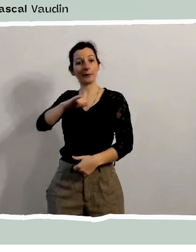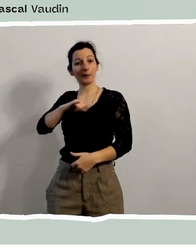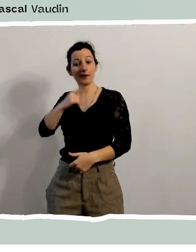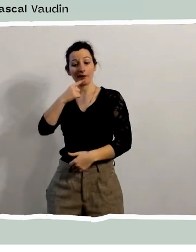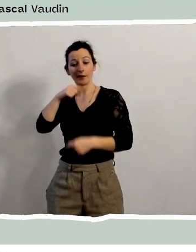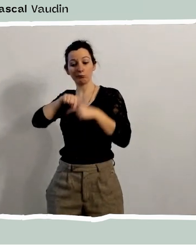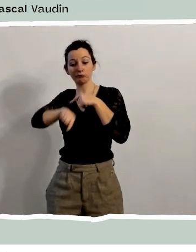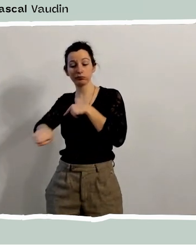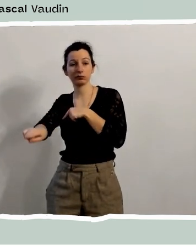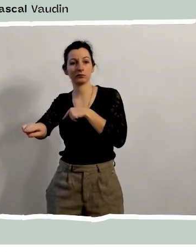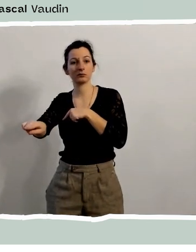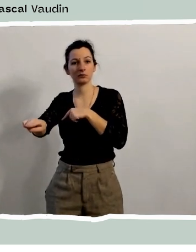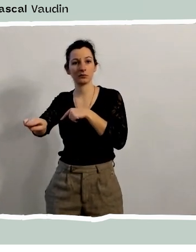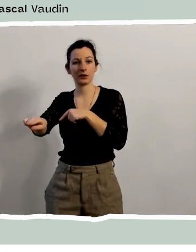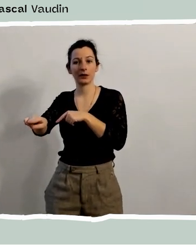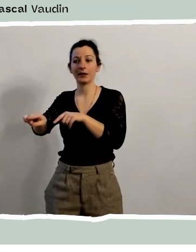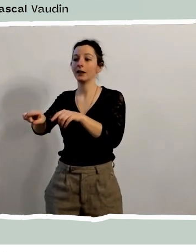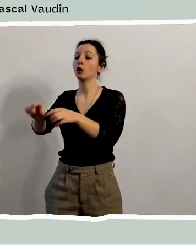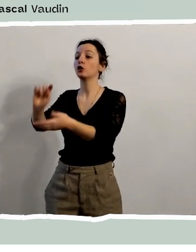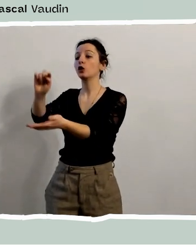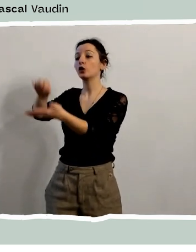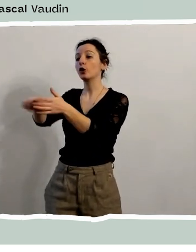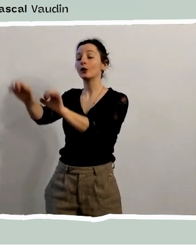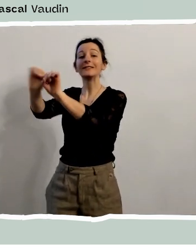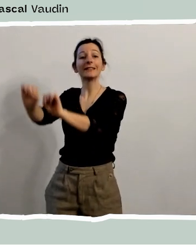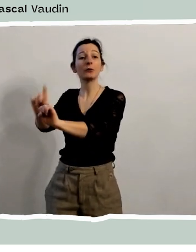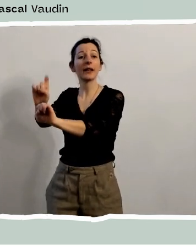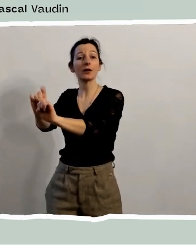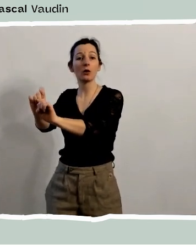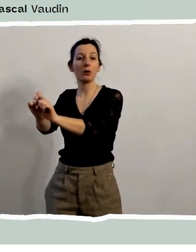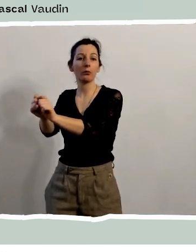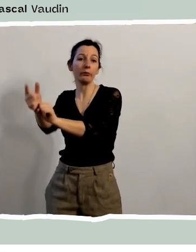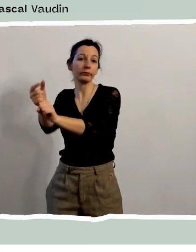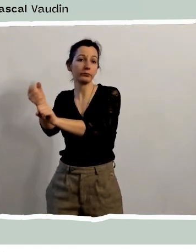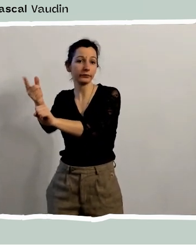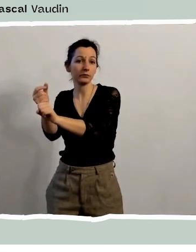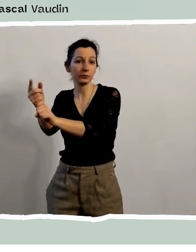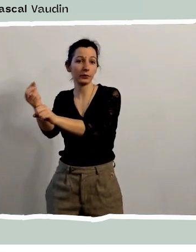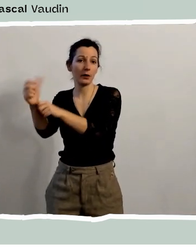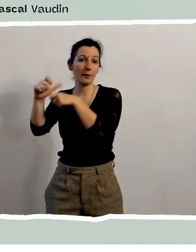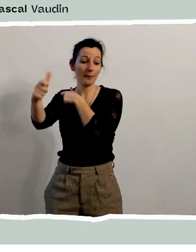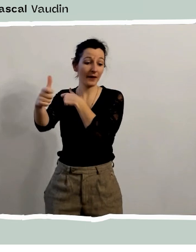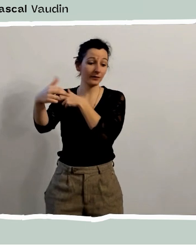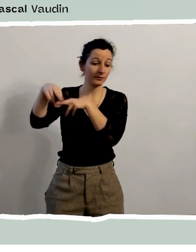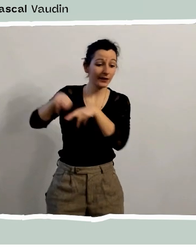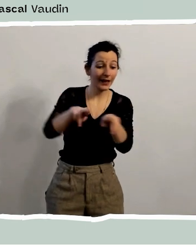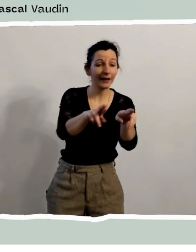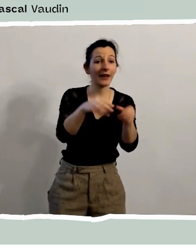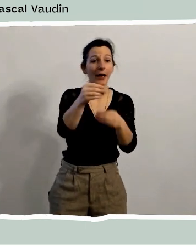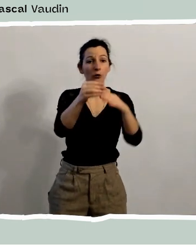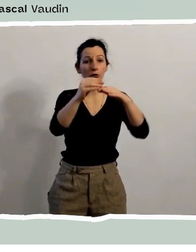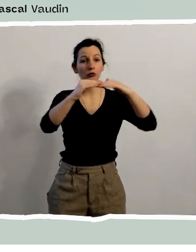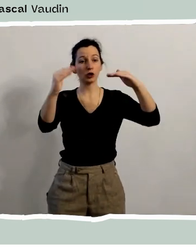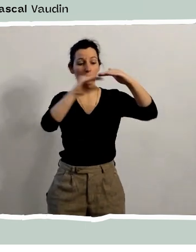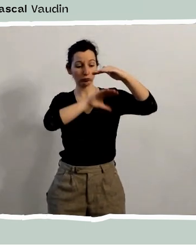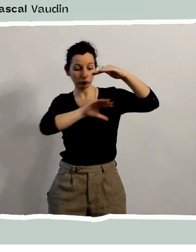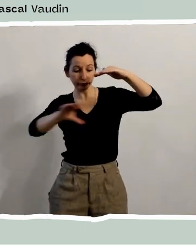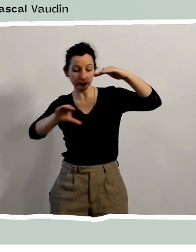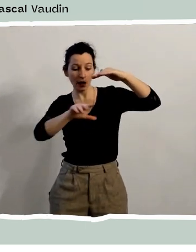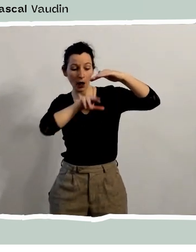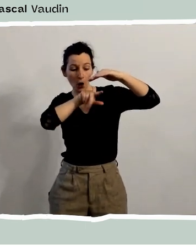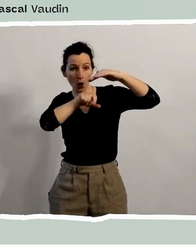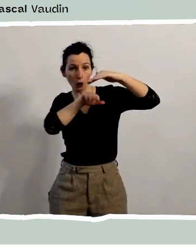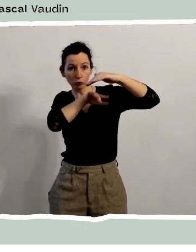sont mal retraités par les stations d'épuration et qui sont évacués par l'eau de rivière, les nappes phréatiques, et potentiellement qu'on peut